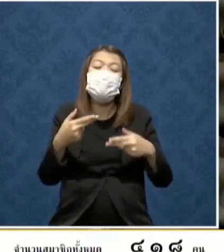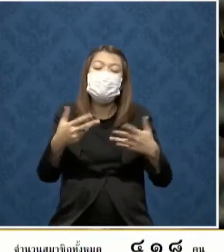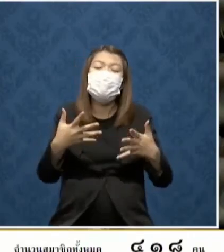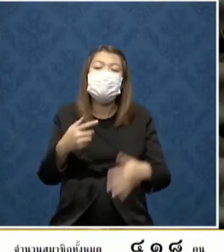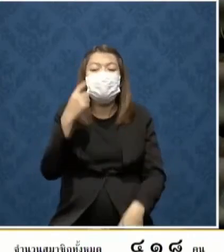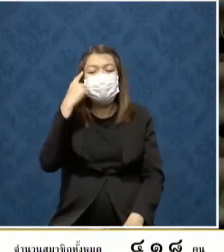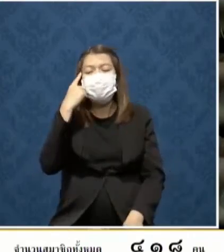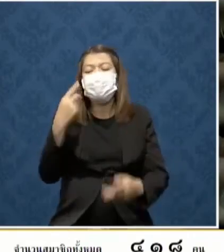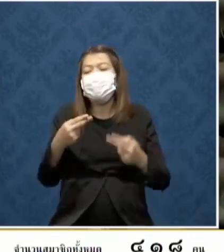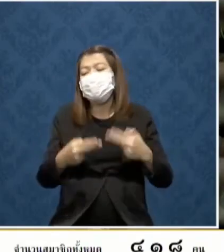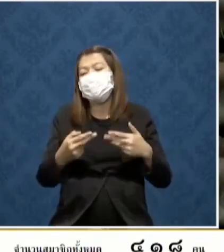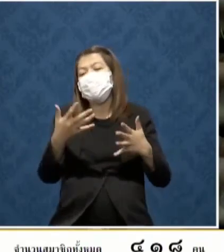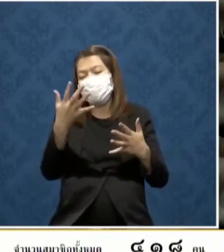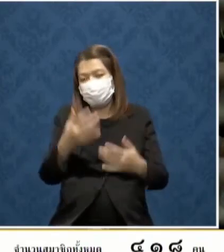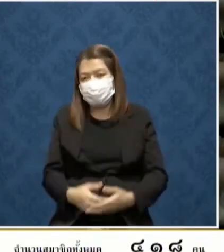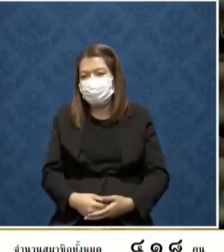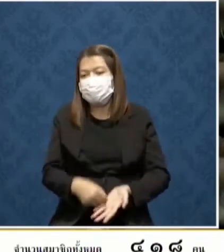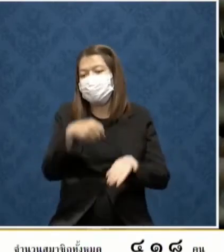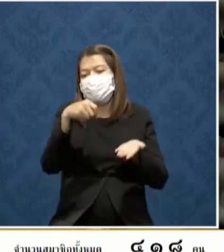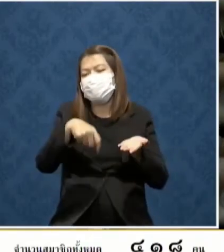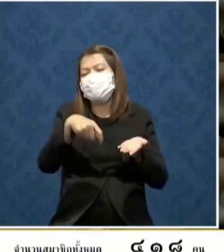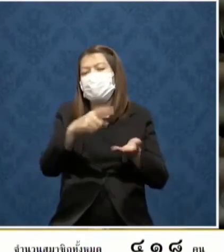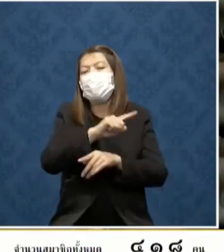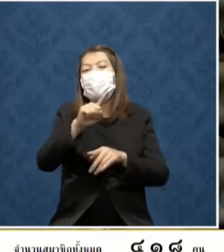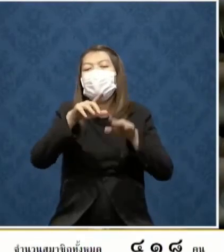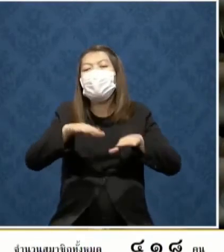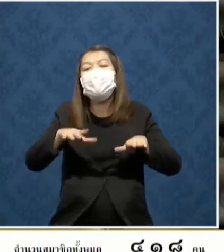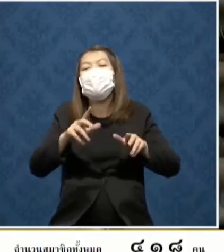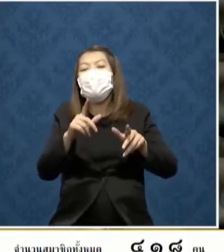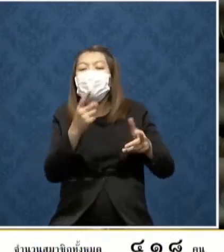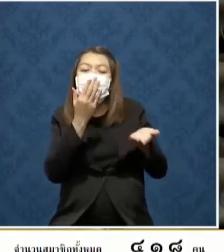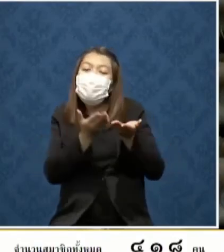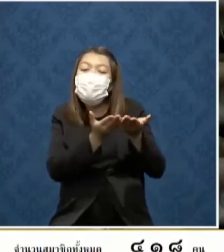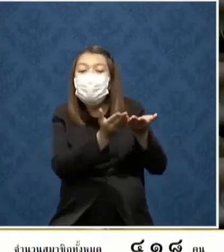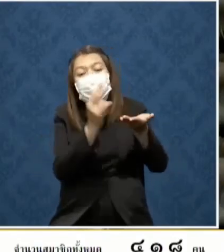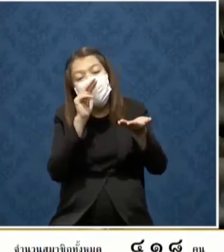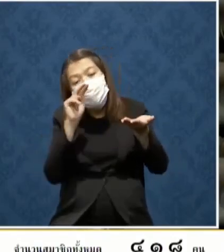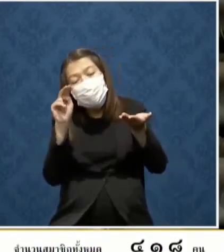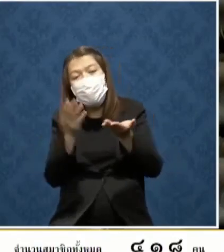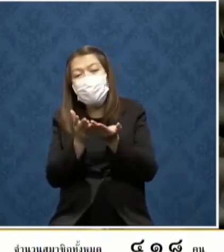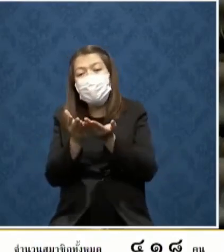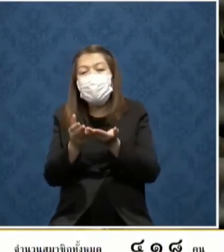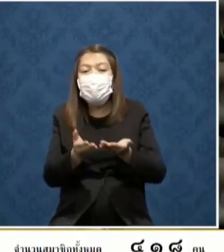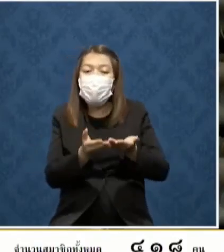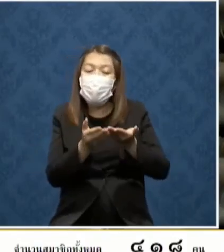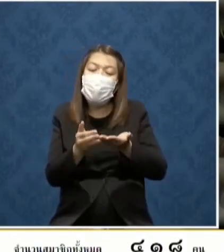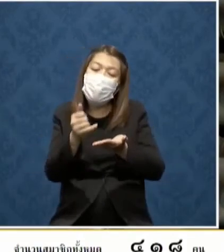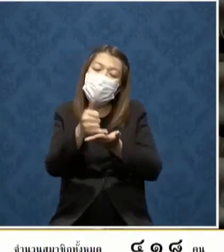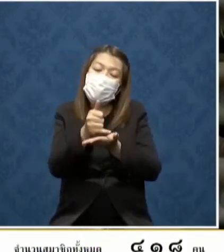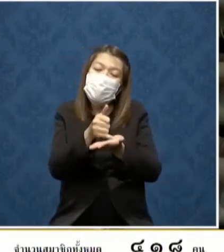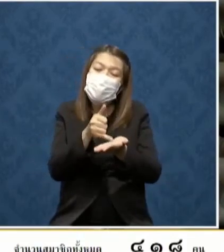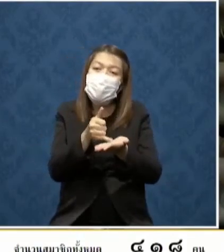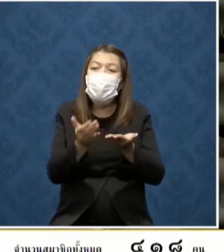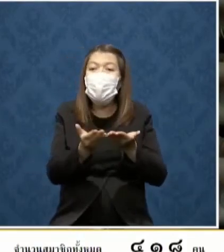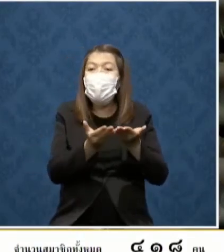สมองรู้อยู่แล้ว ไมได้ไปลบที่ซอมเรือ เอาไวงานวัเด็กที่ซ่มเรือ เอาไ้พาผู้หกผู้ใหญ่ในกองทัพ